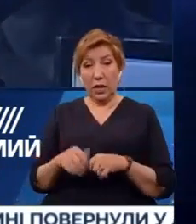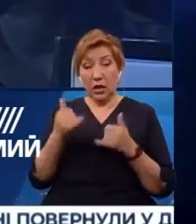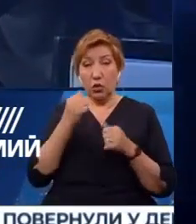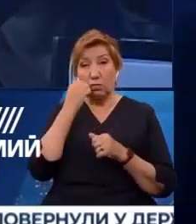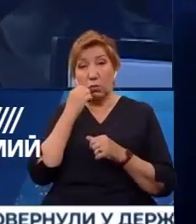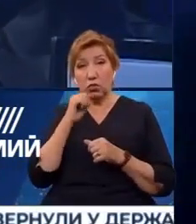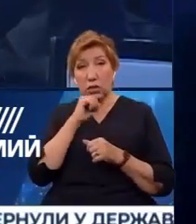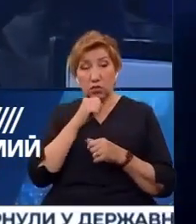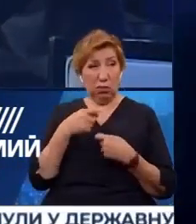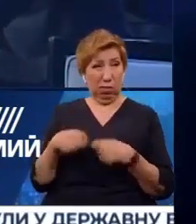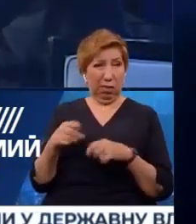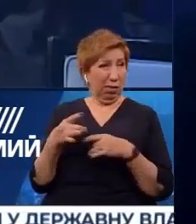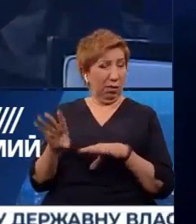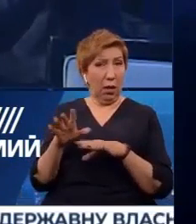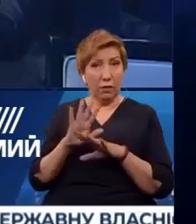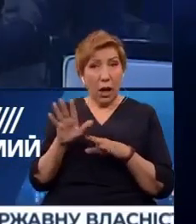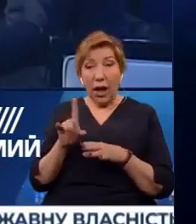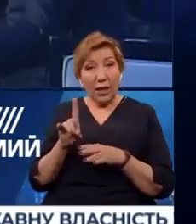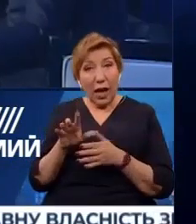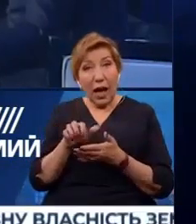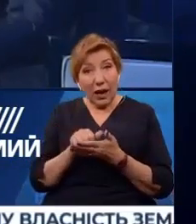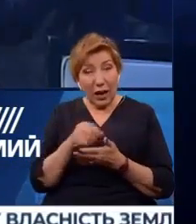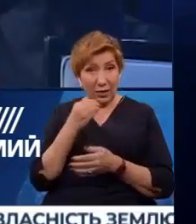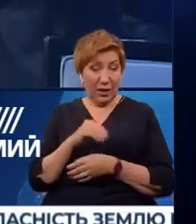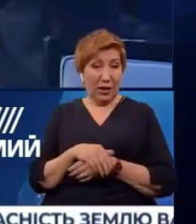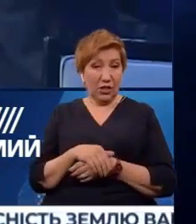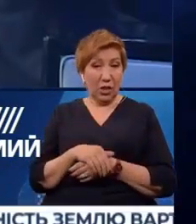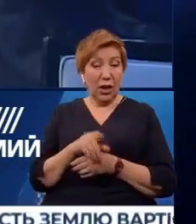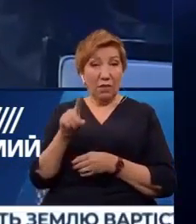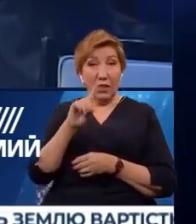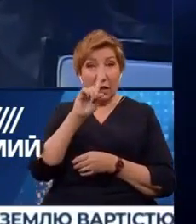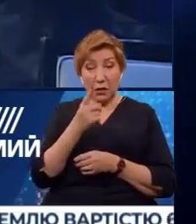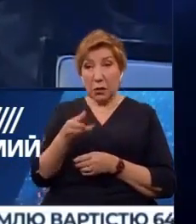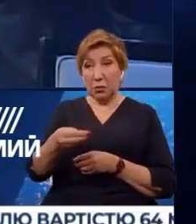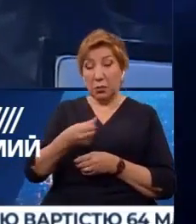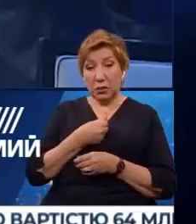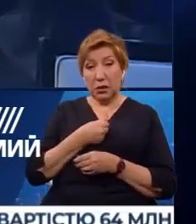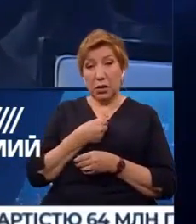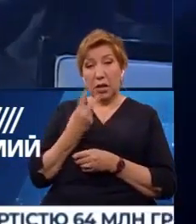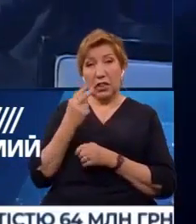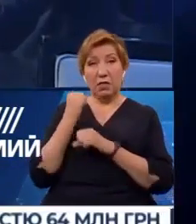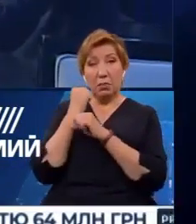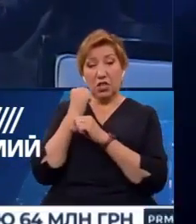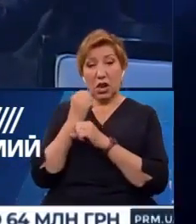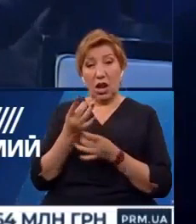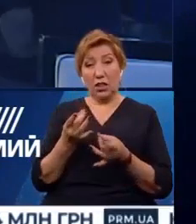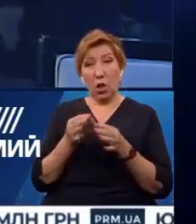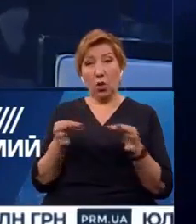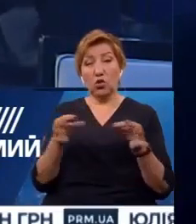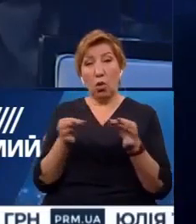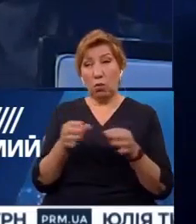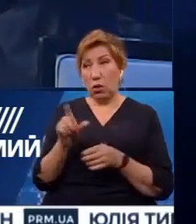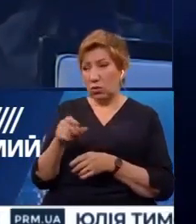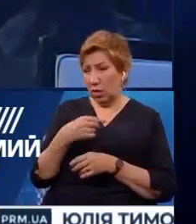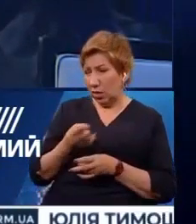бабуся, дідусь, власники паю хочуть його продати з однієї причини. Він раз на рік отримає за той пай 2 мішка гнилої соломи. І